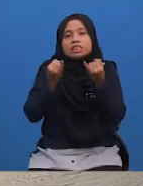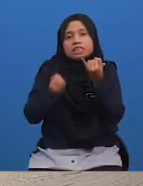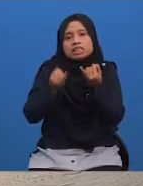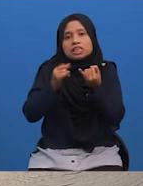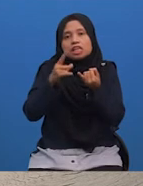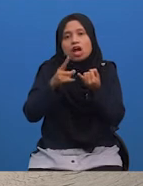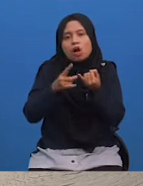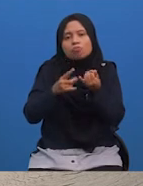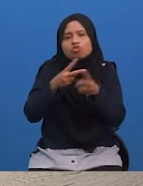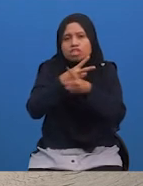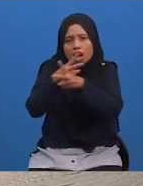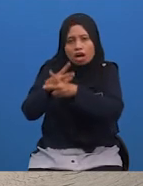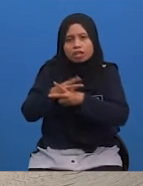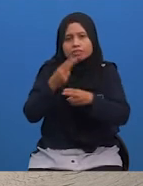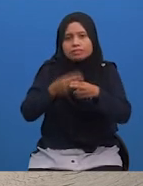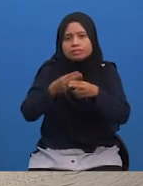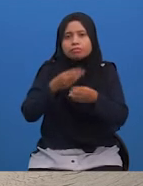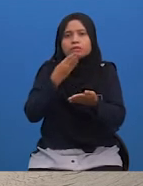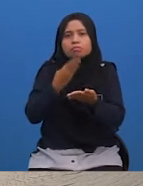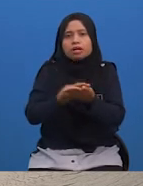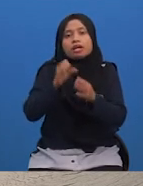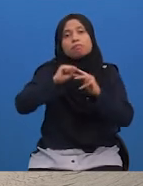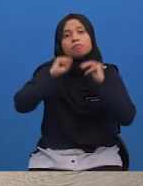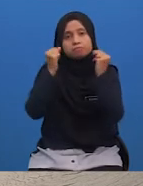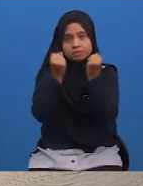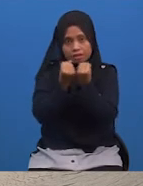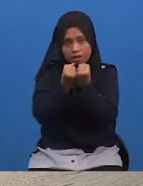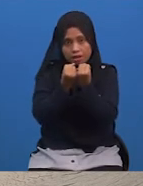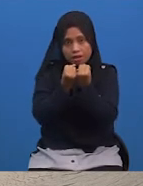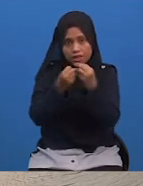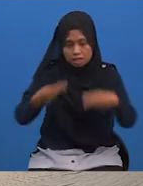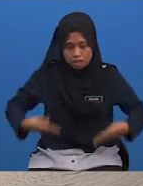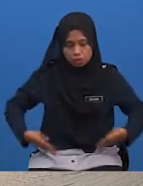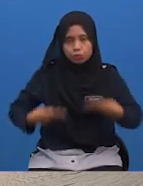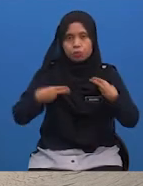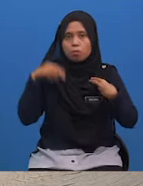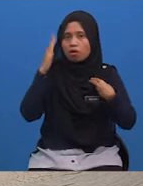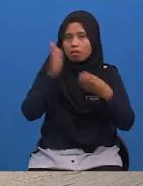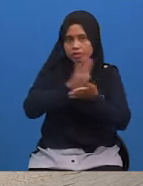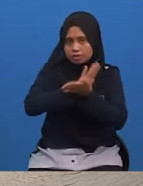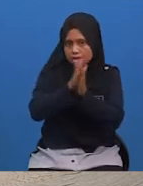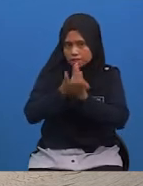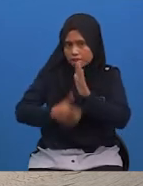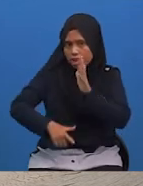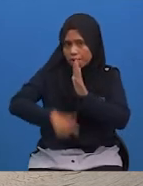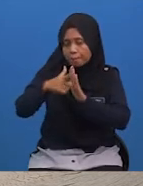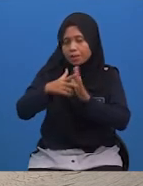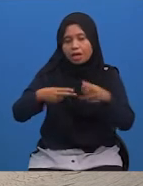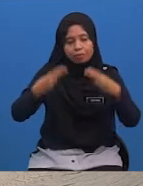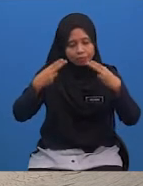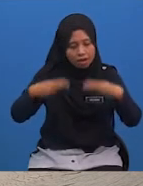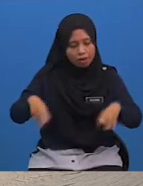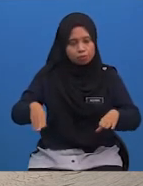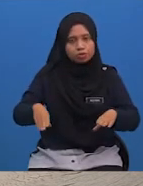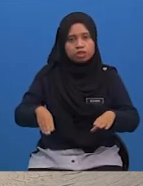Jika kamu mempertahankan nama baik masyarakat setempat, kehidupan akan menjadi lebih